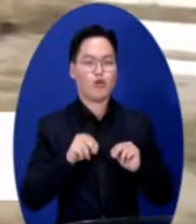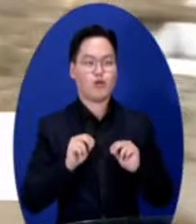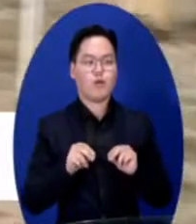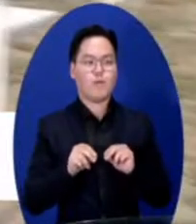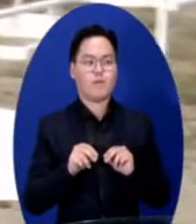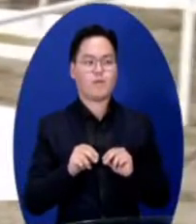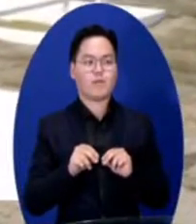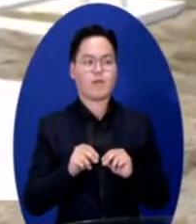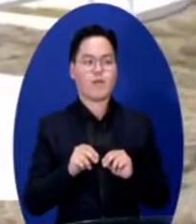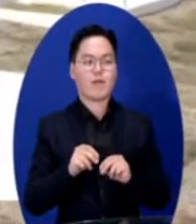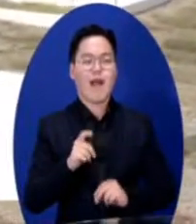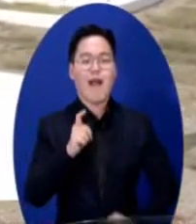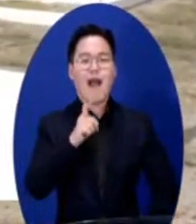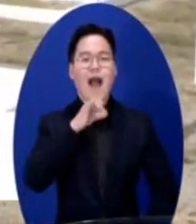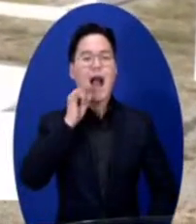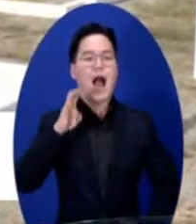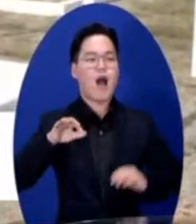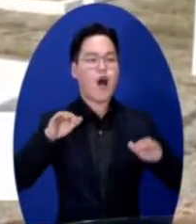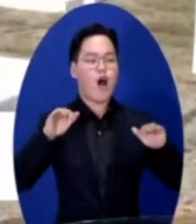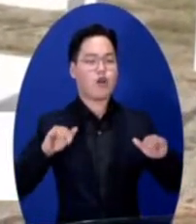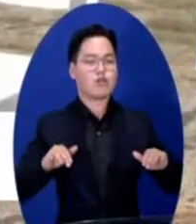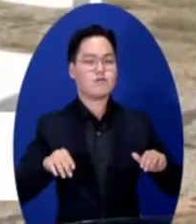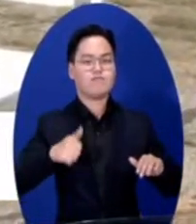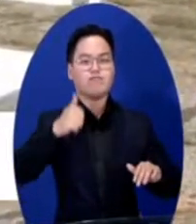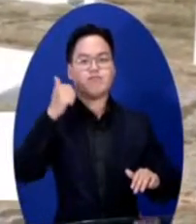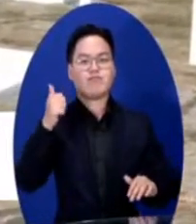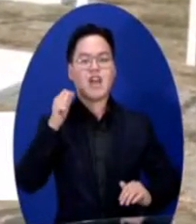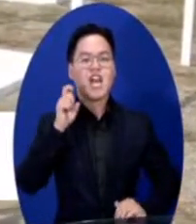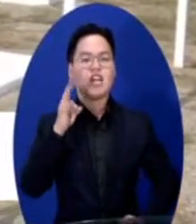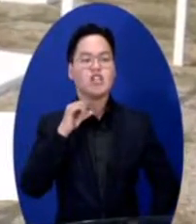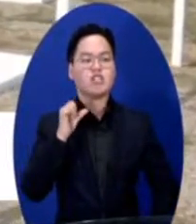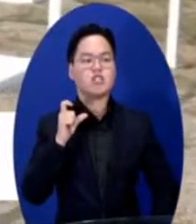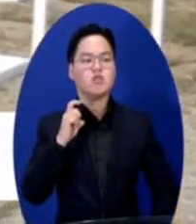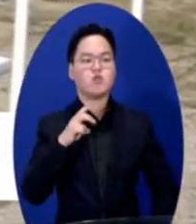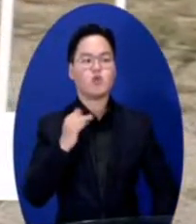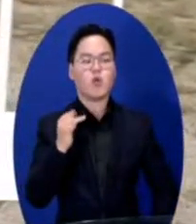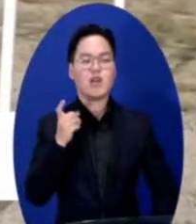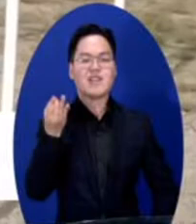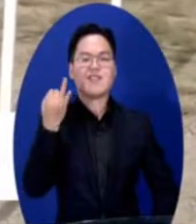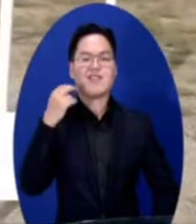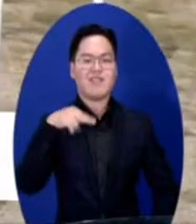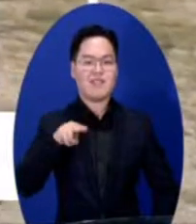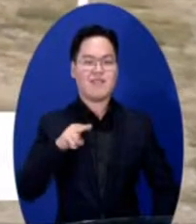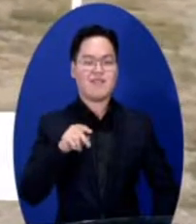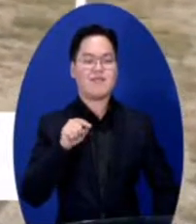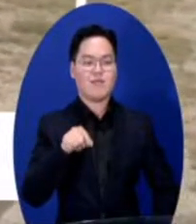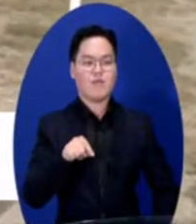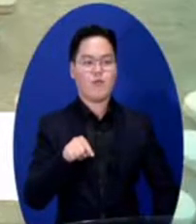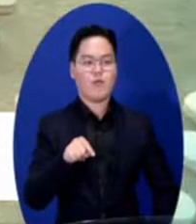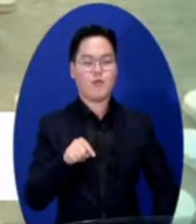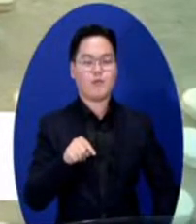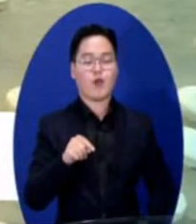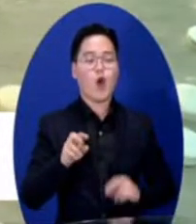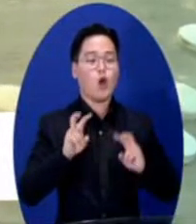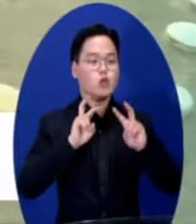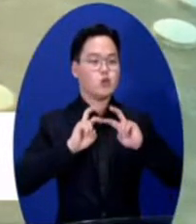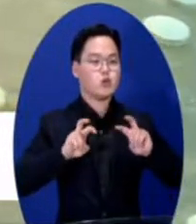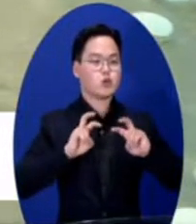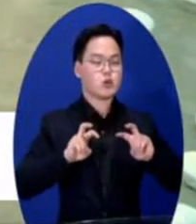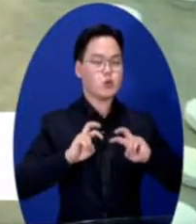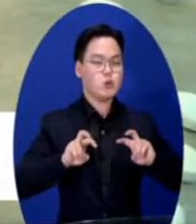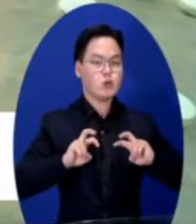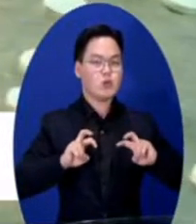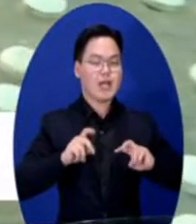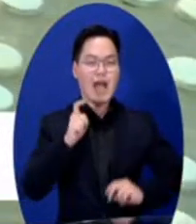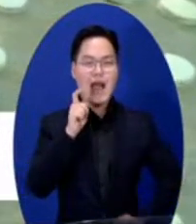юм байна. За эргээд хааны ордон хэсэг нь бол 900 хэдийн туйр болж шин мэдээлэл өгч байгаа ма. За ингээд ер нь бол судлаачдын